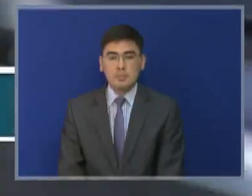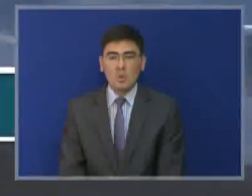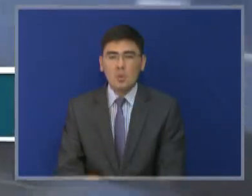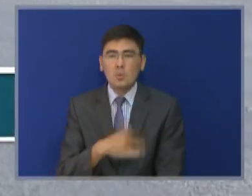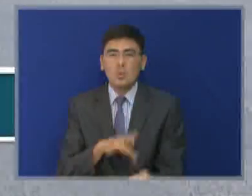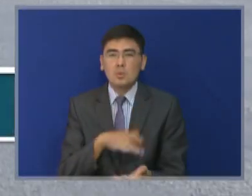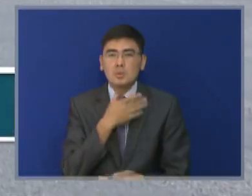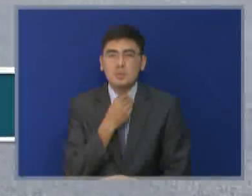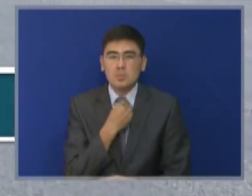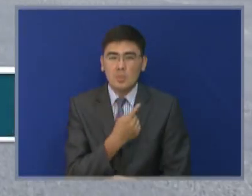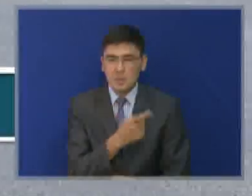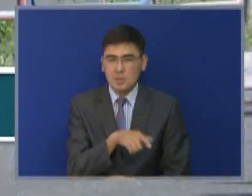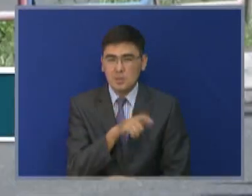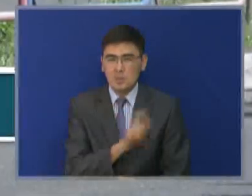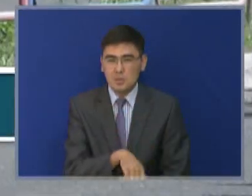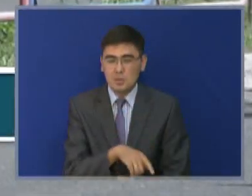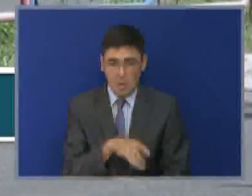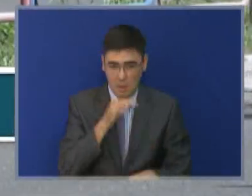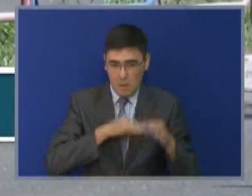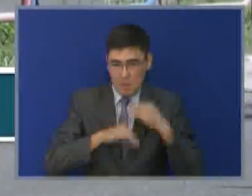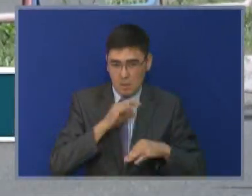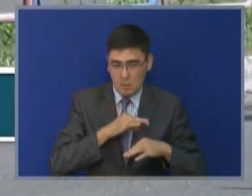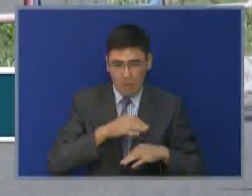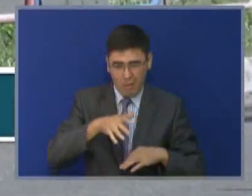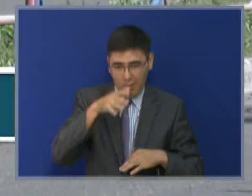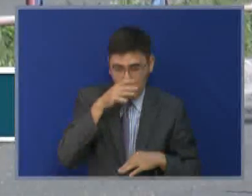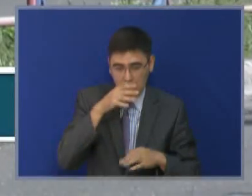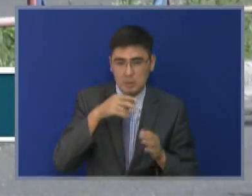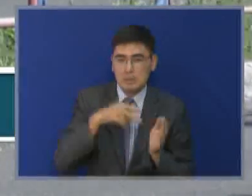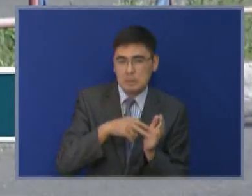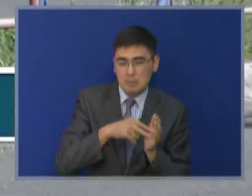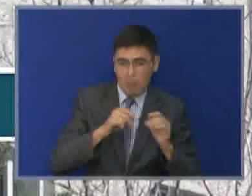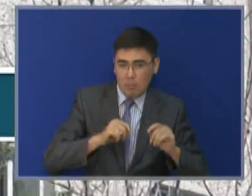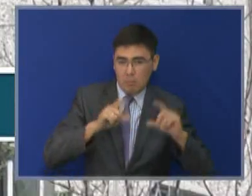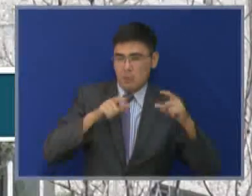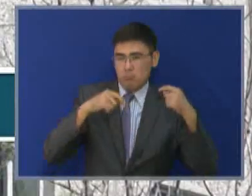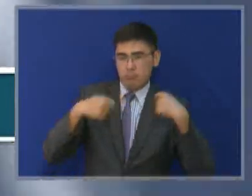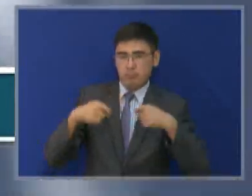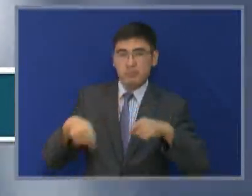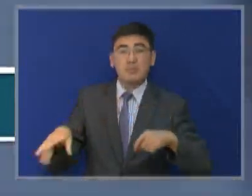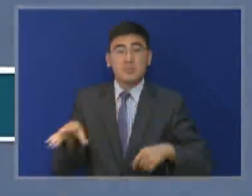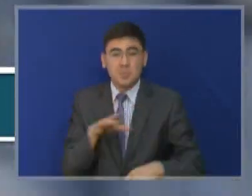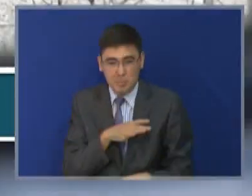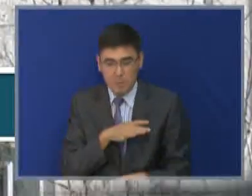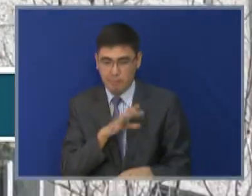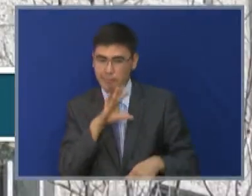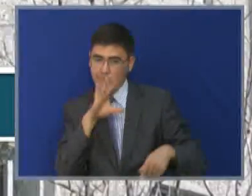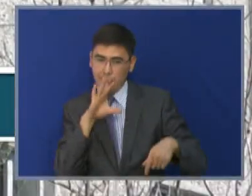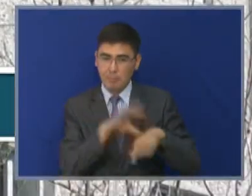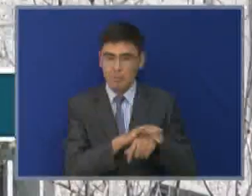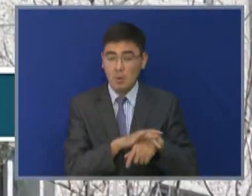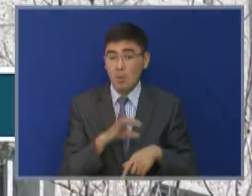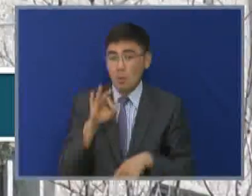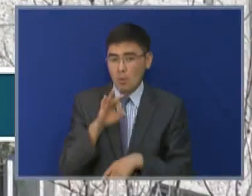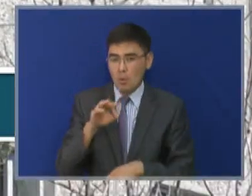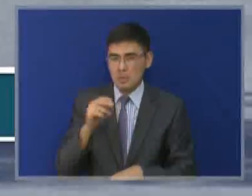Семей қаласының тұрғыны тапшы дәрі-дәрмекті заңсыз әрі бағасын көтеріп сатумен айналысқан деп хабарлайды Қазақпарат қаржы